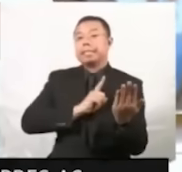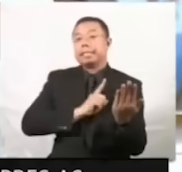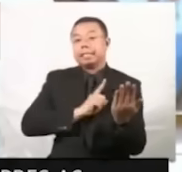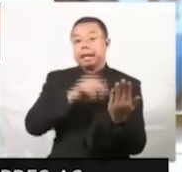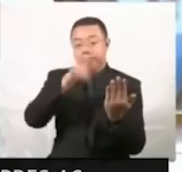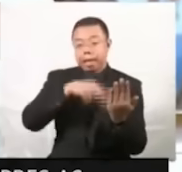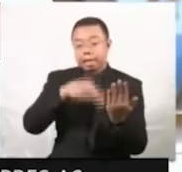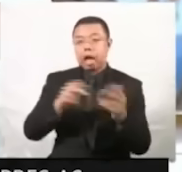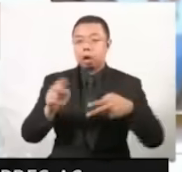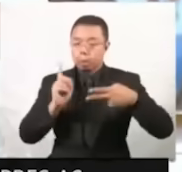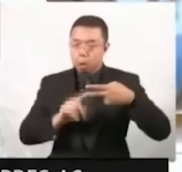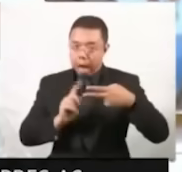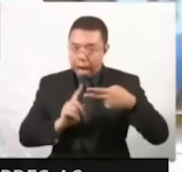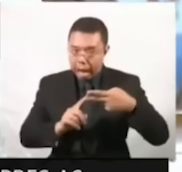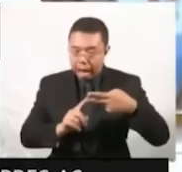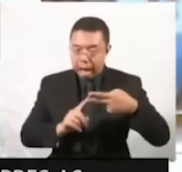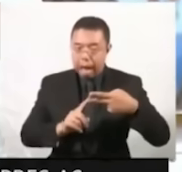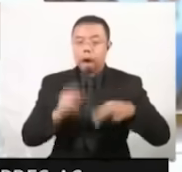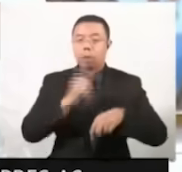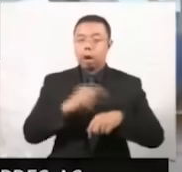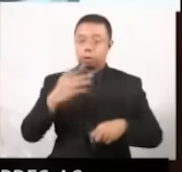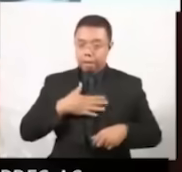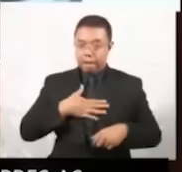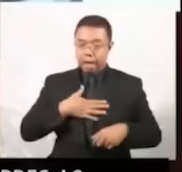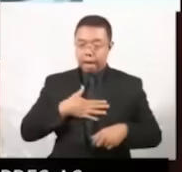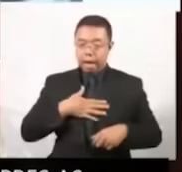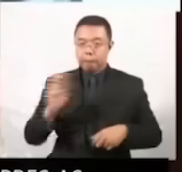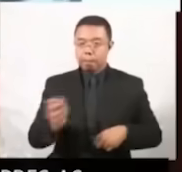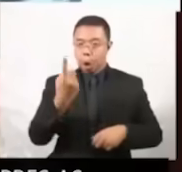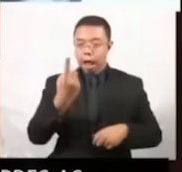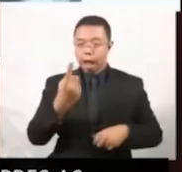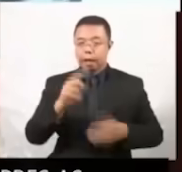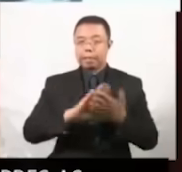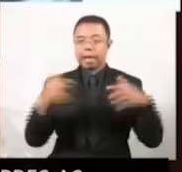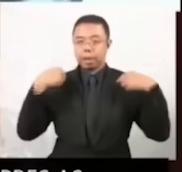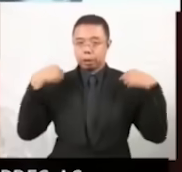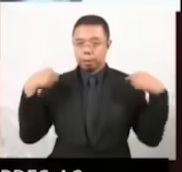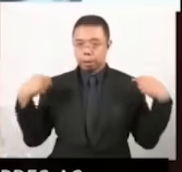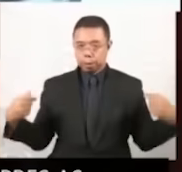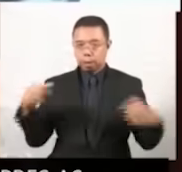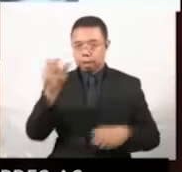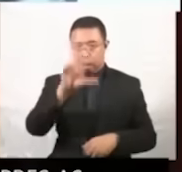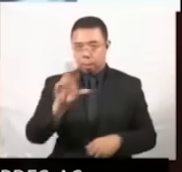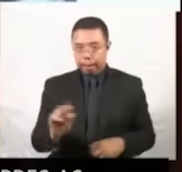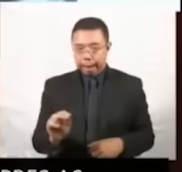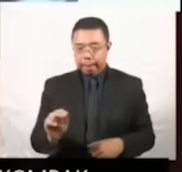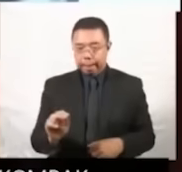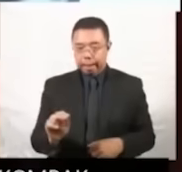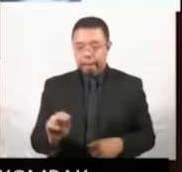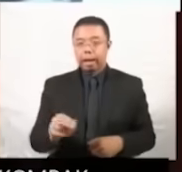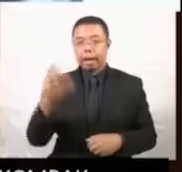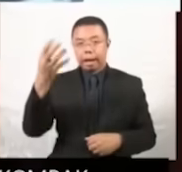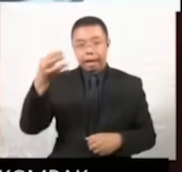lagi yang kedua waktu saya memulai jabatan sebagai gubernur Jawa Barat